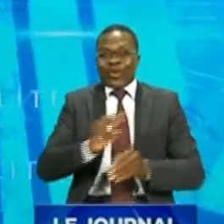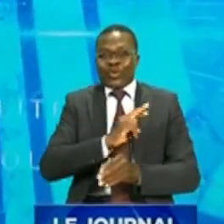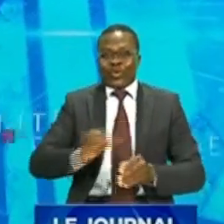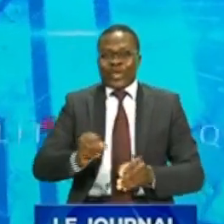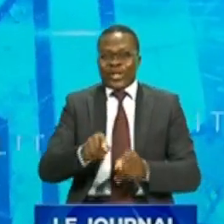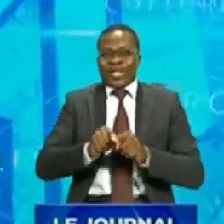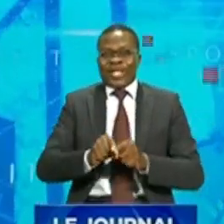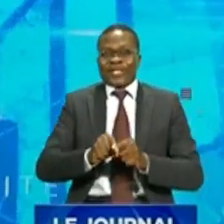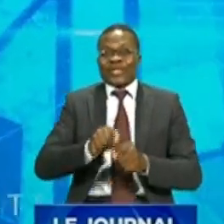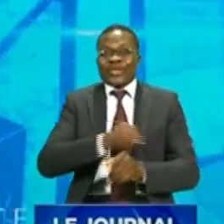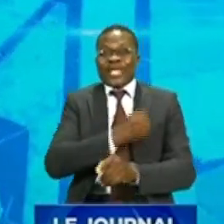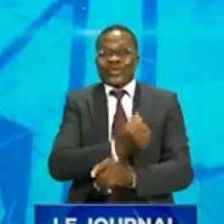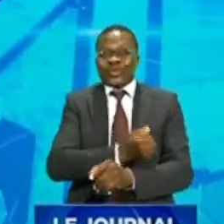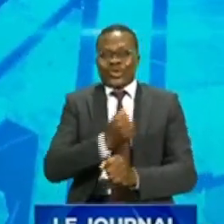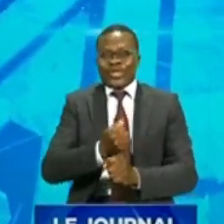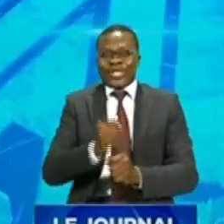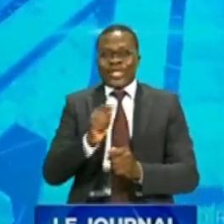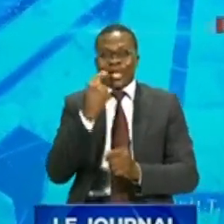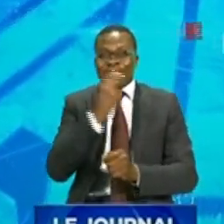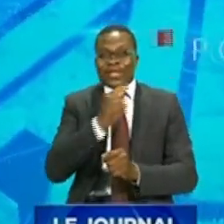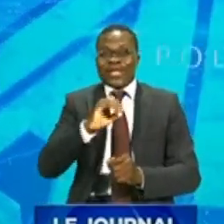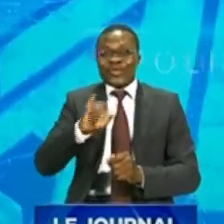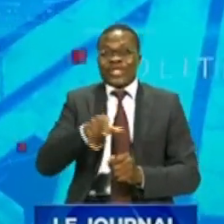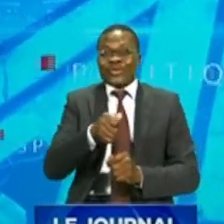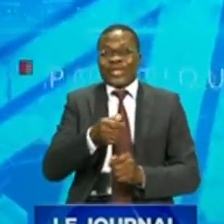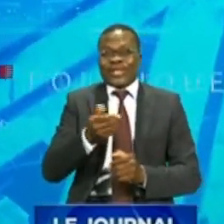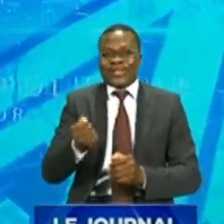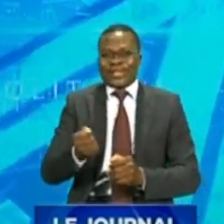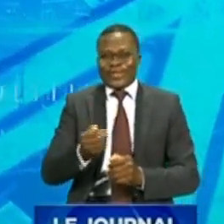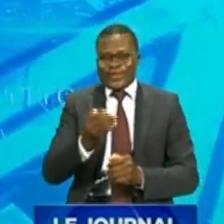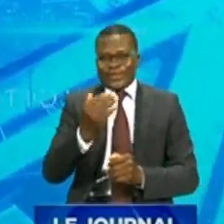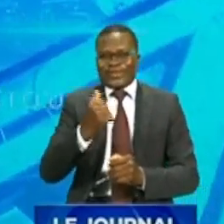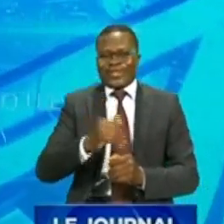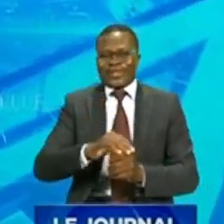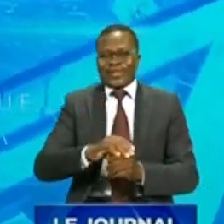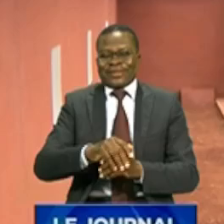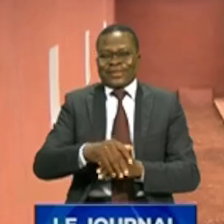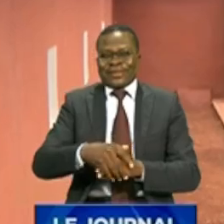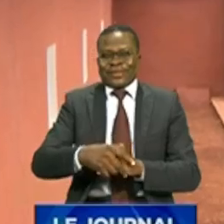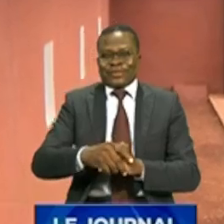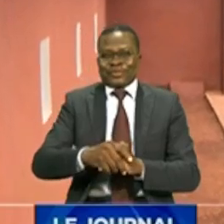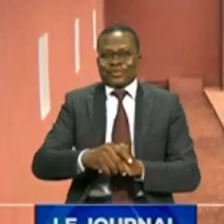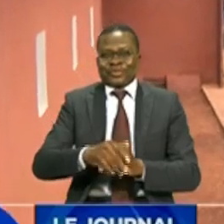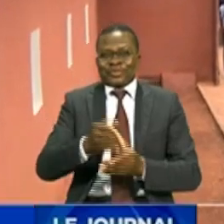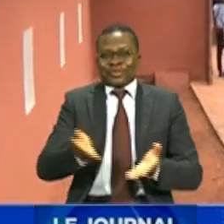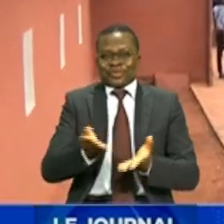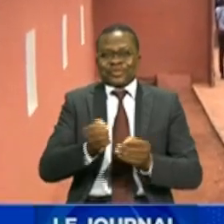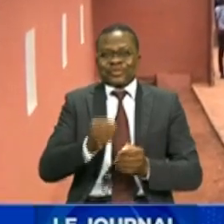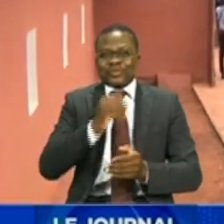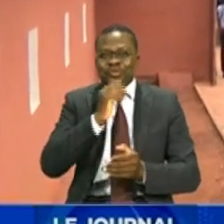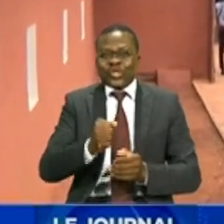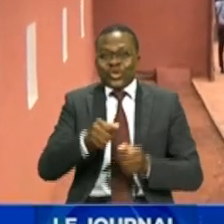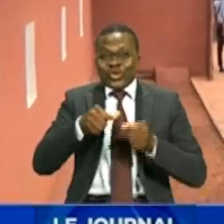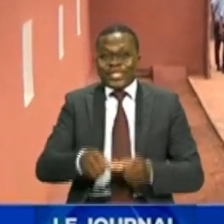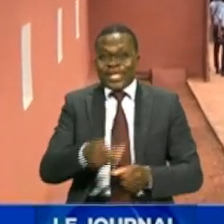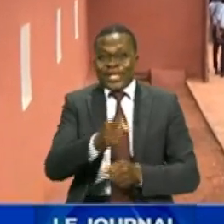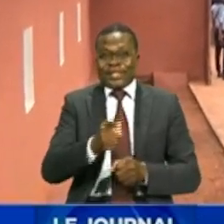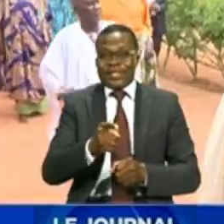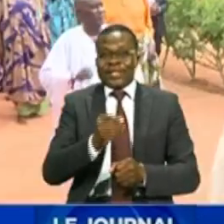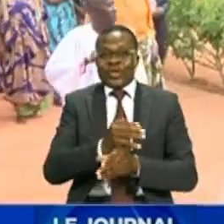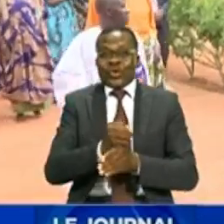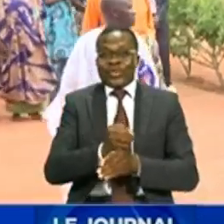ainsi que des autorités sous les yeux de Pierrette Adanyossi et Kadnel Kagbo. C'est ici au siège du CAFRA,